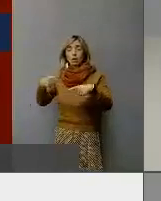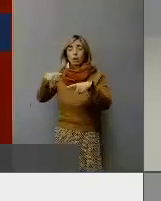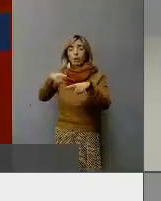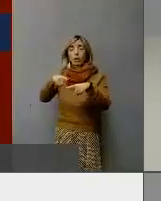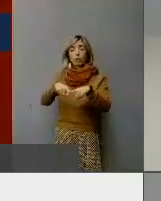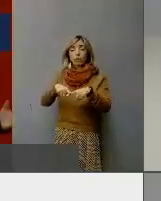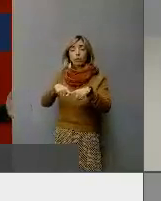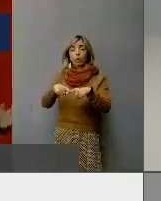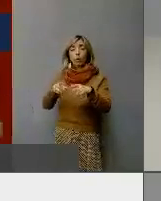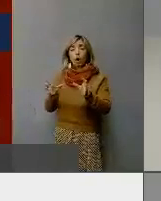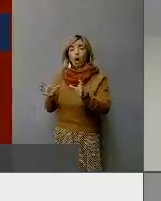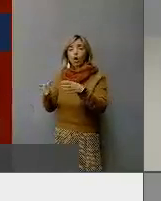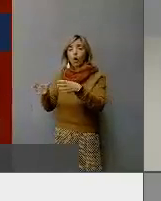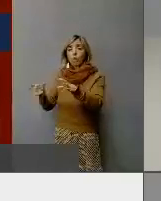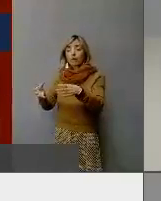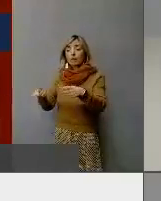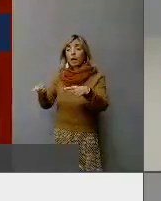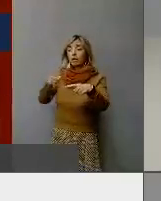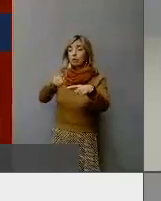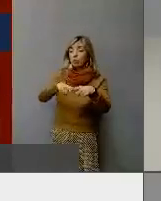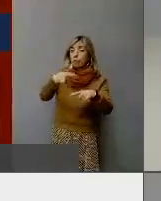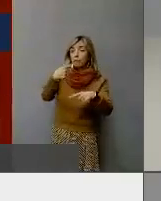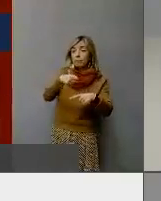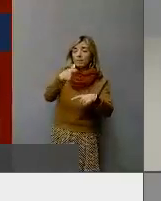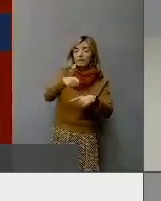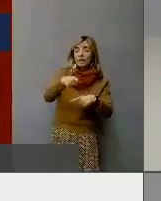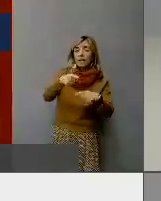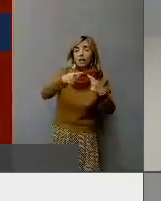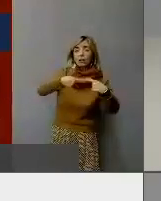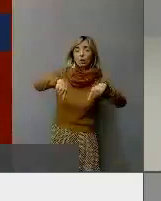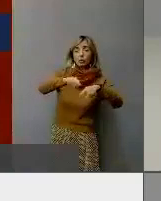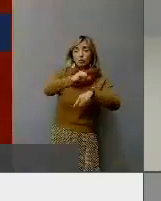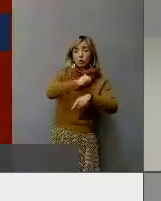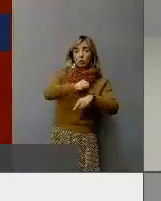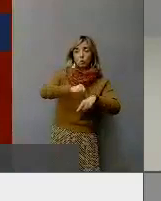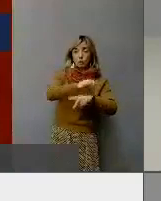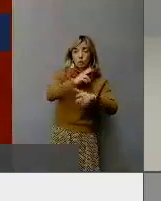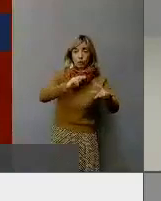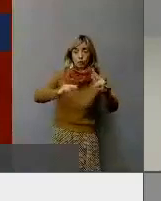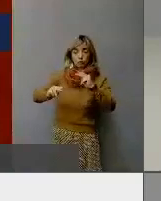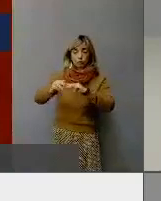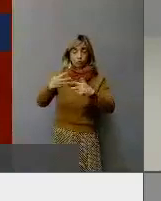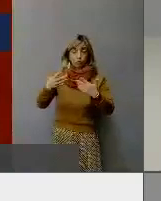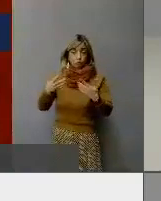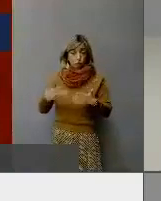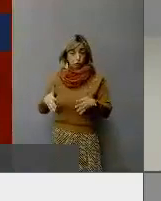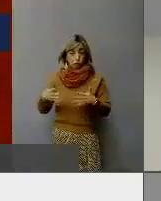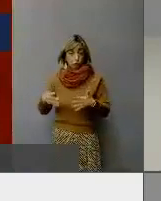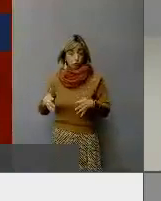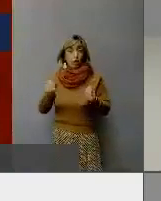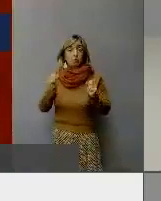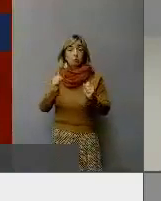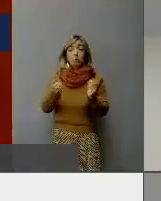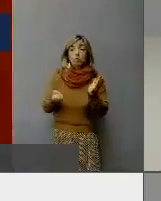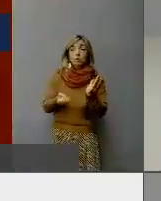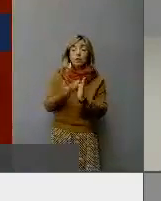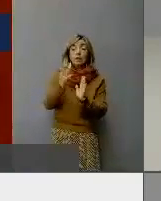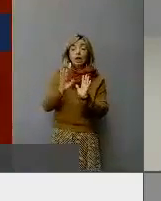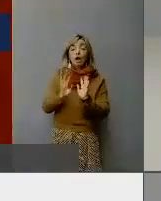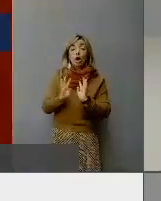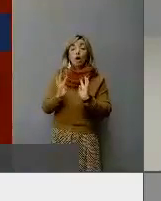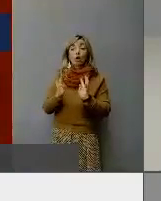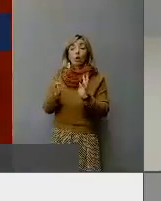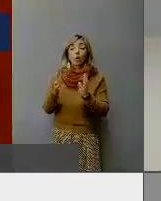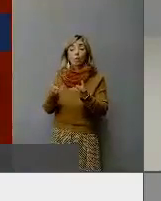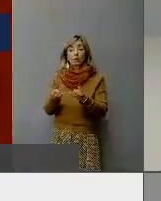anche quel presidente del consiglio comunale potrebbe essere utile magari fare anche una commissione con le